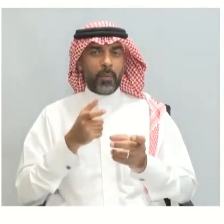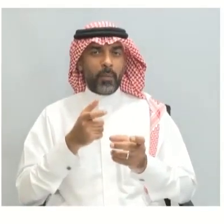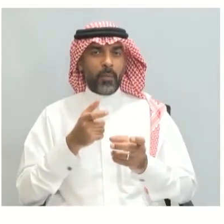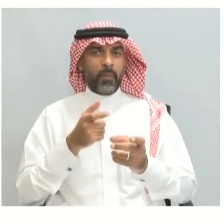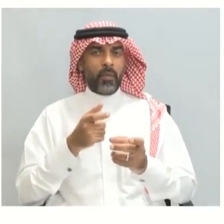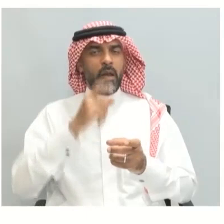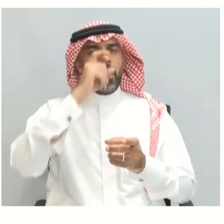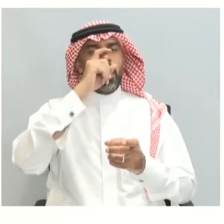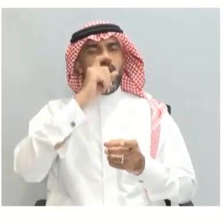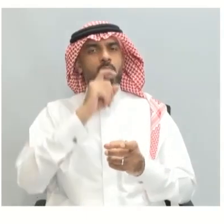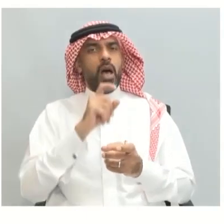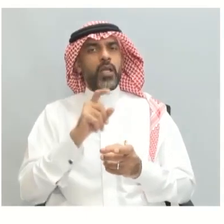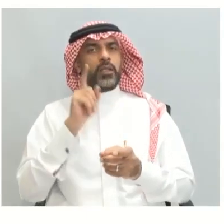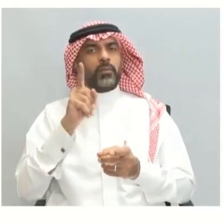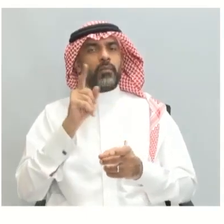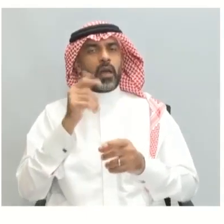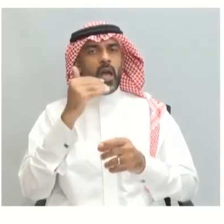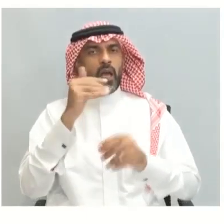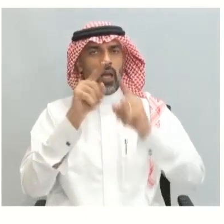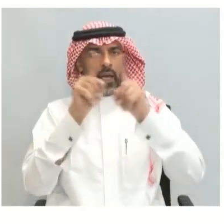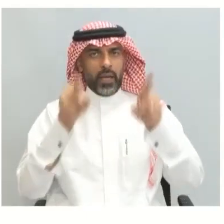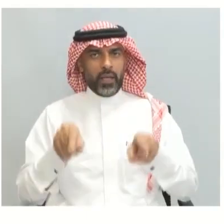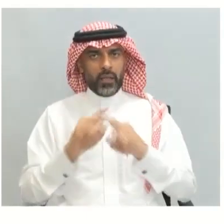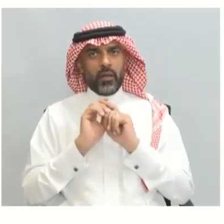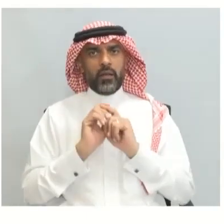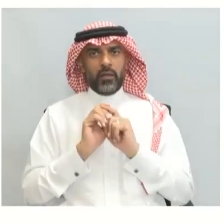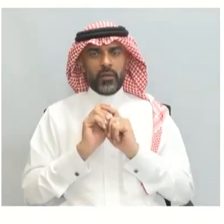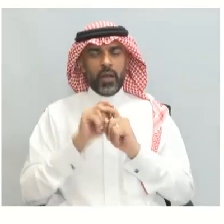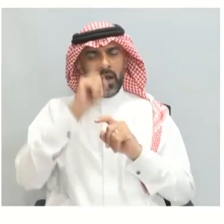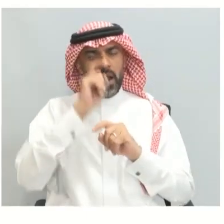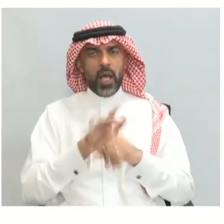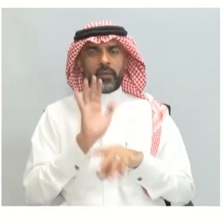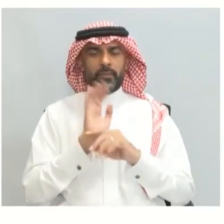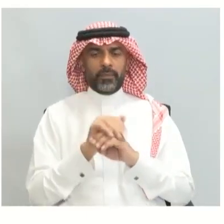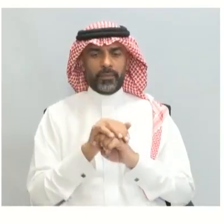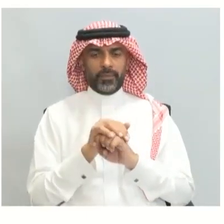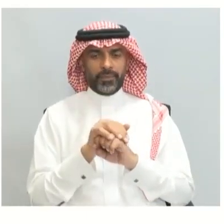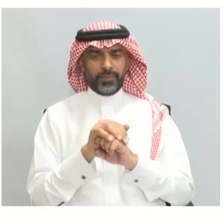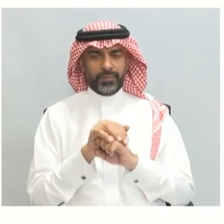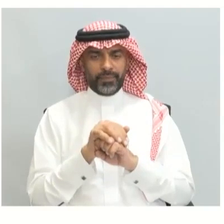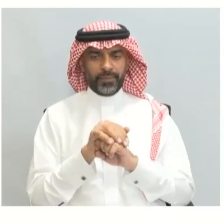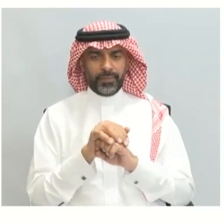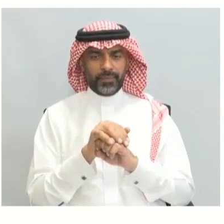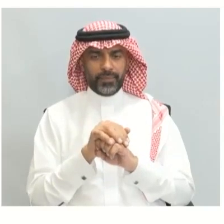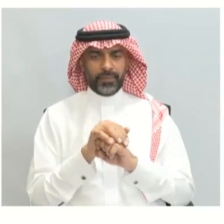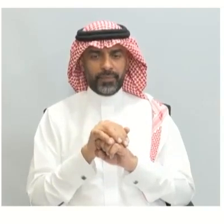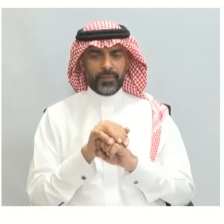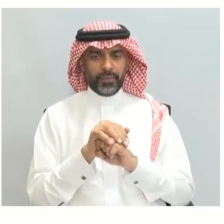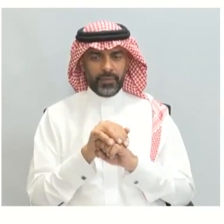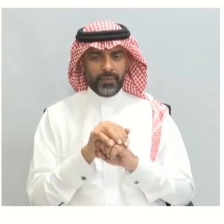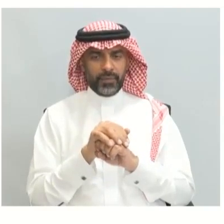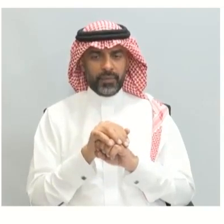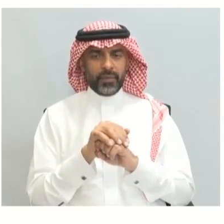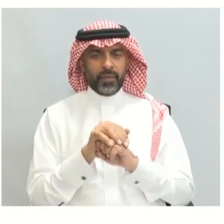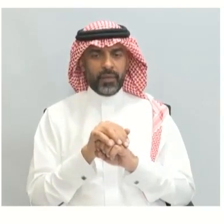ولا تحركاتها سواء كانت في يابس او في جو او في بحر الا عن طريق الخرائط